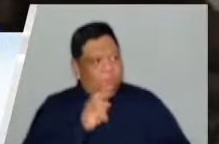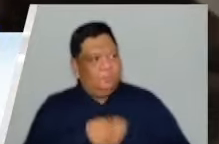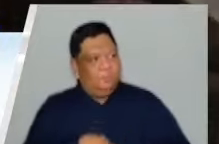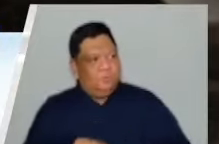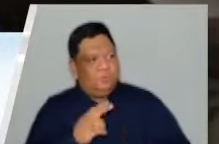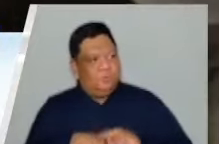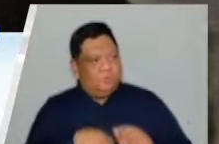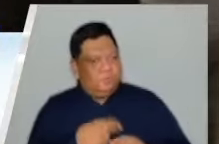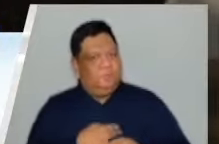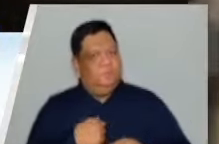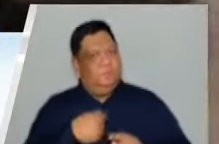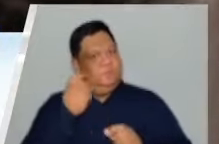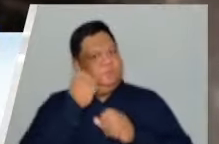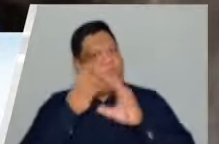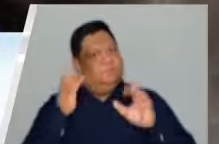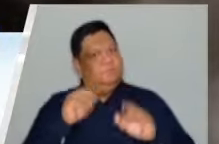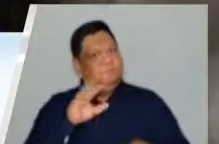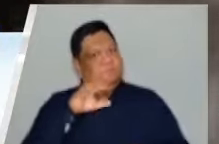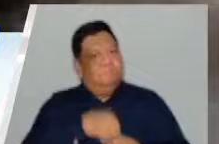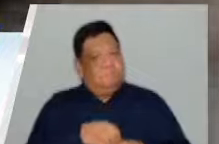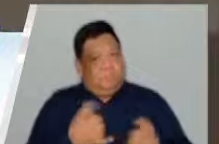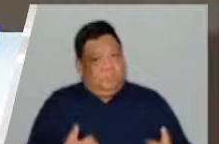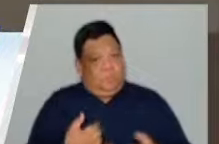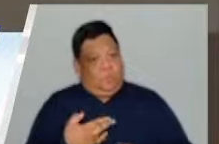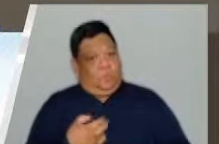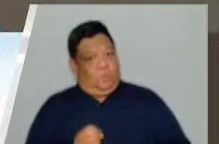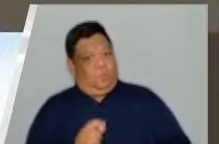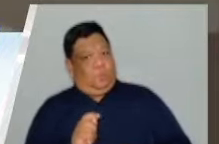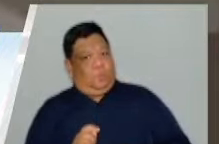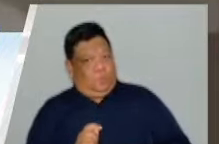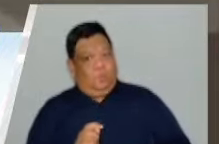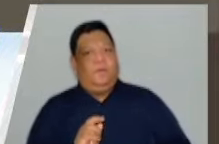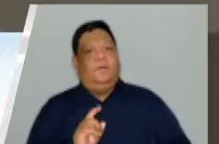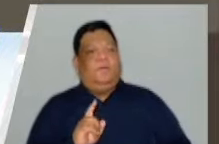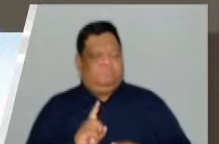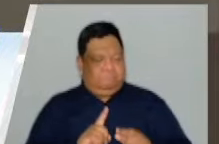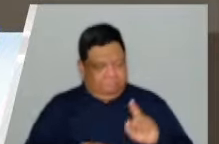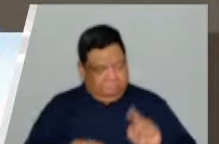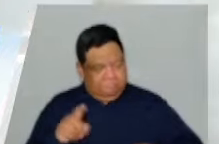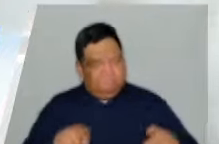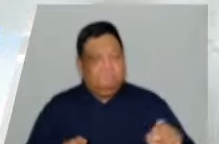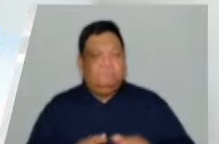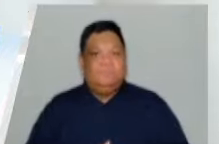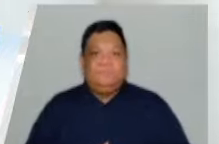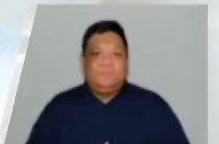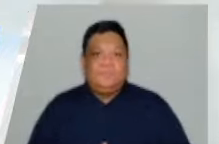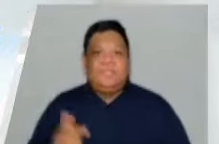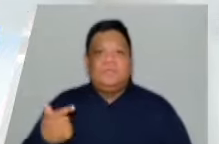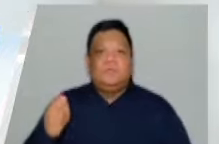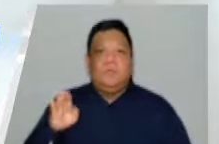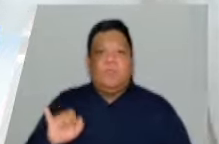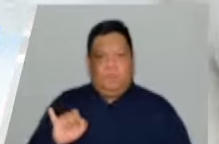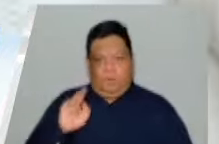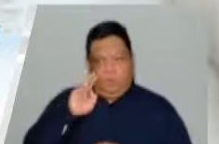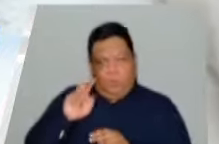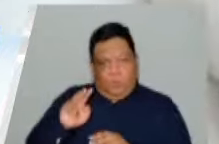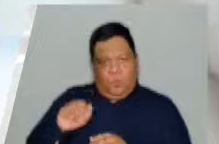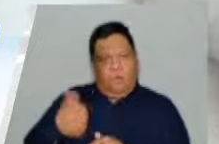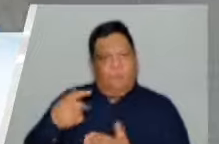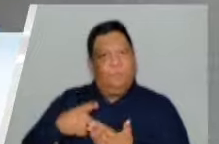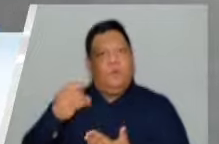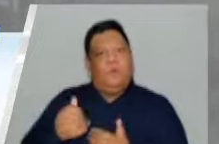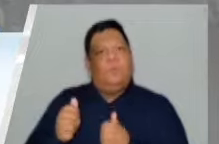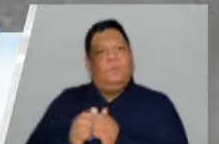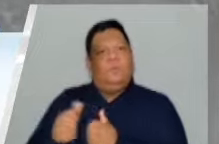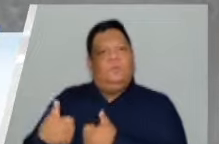Pero ngayon as host, kaya iba muna. Looking forward na rin si Gabby sa next project nila together ng BF na si Khalil